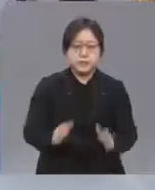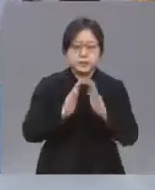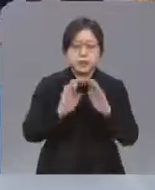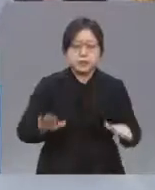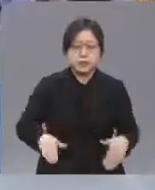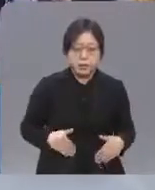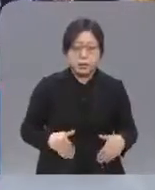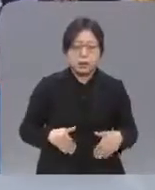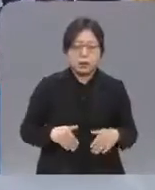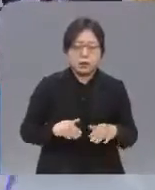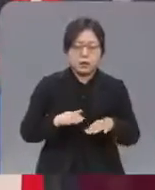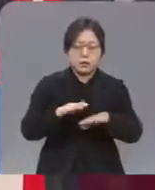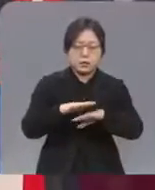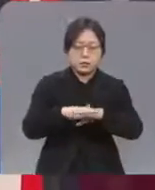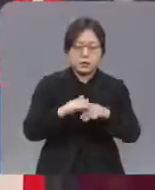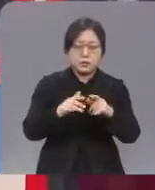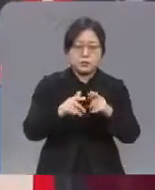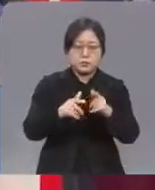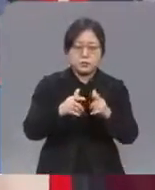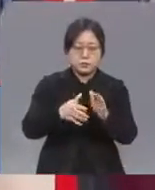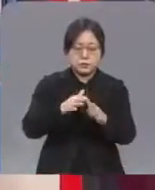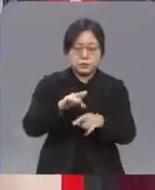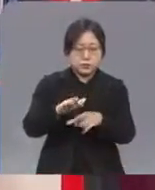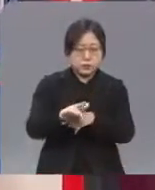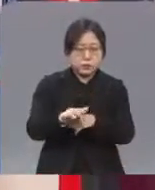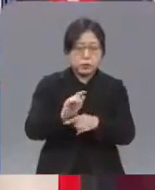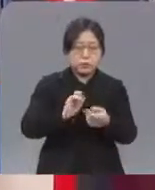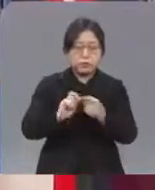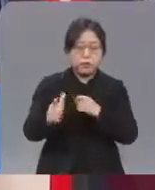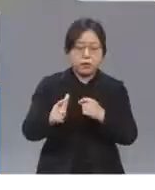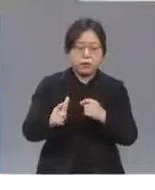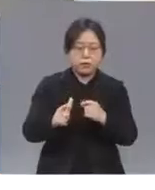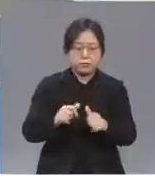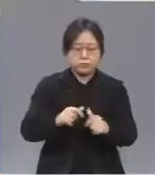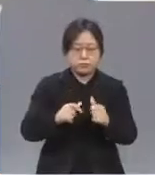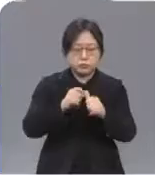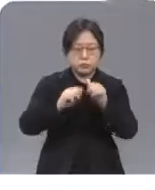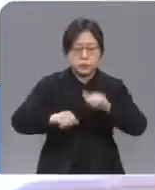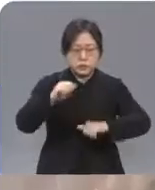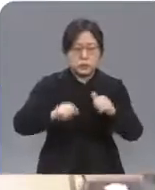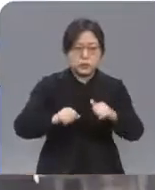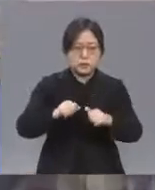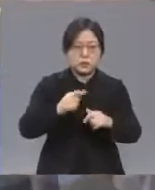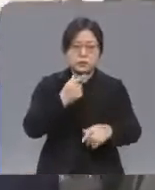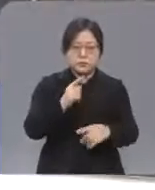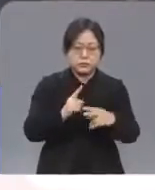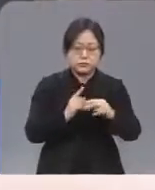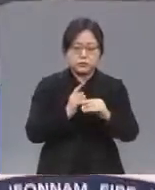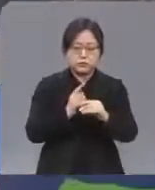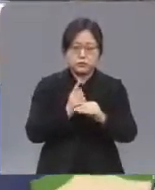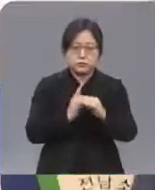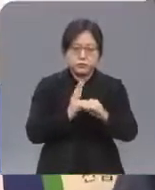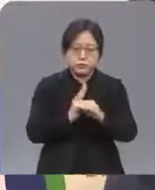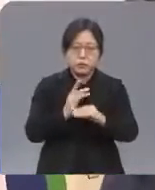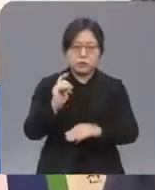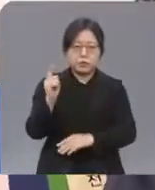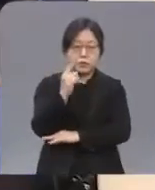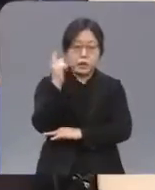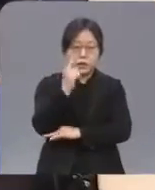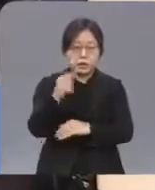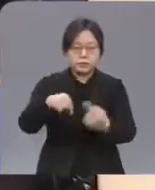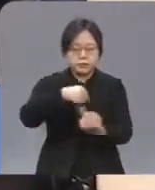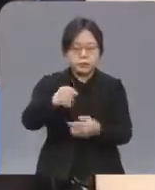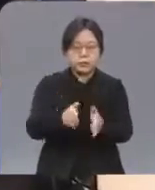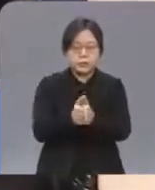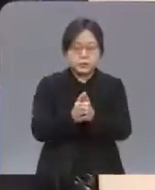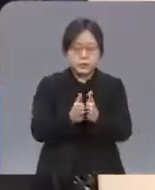전남의 도서와 산간 지역 등 원거리 소방 활동을 펼칠 수 있는 중형급 신형 헬기가 취항했습니다. 이번에 취항한 새